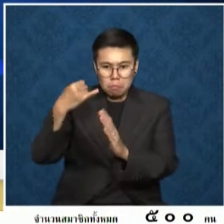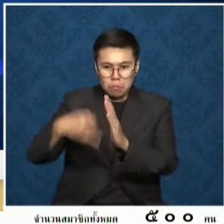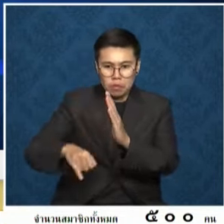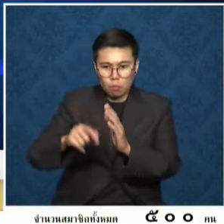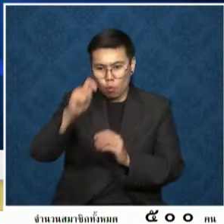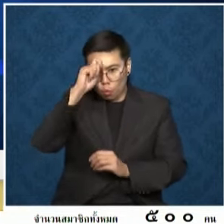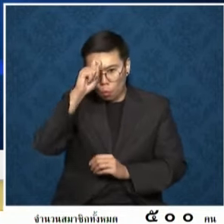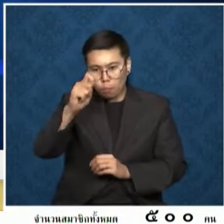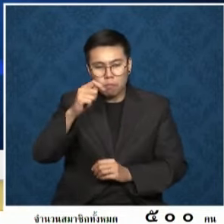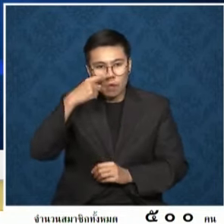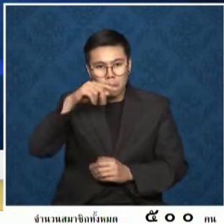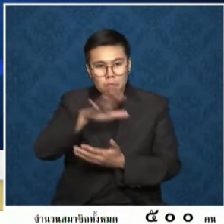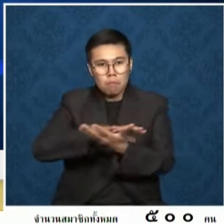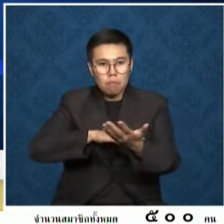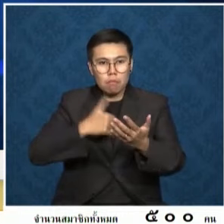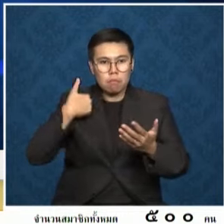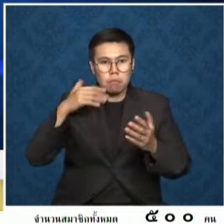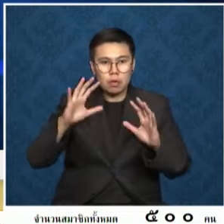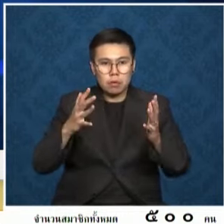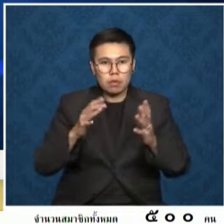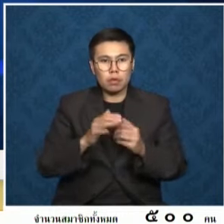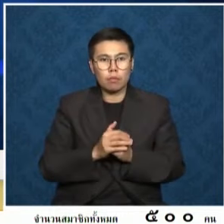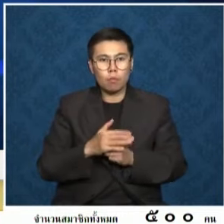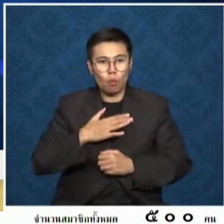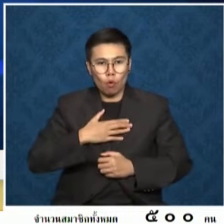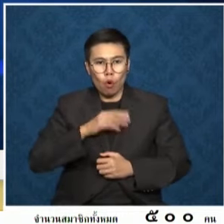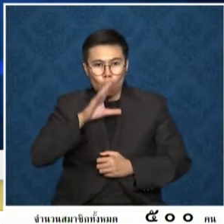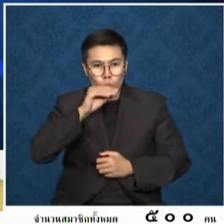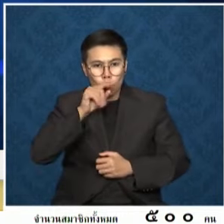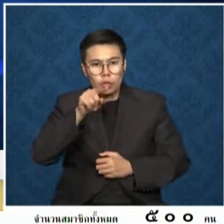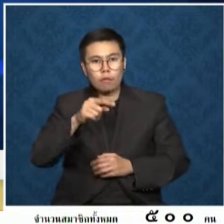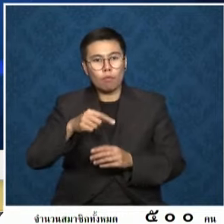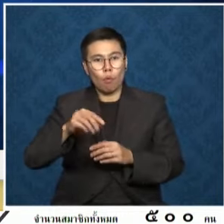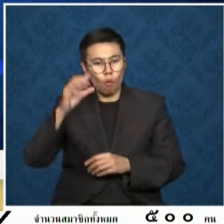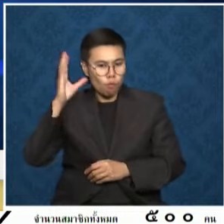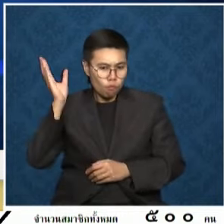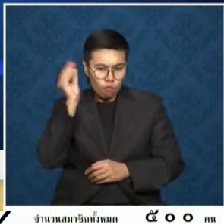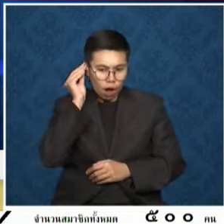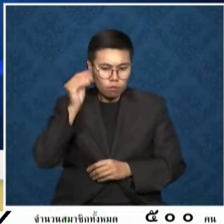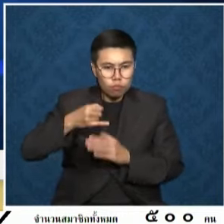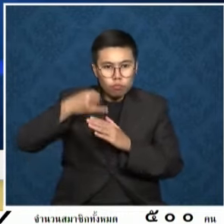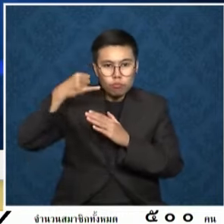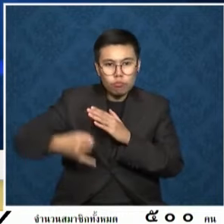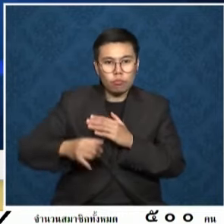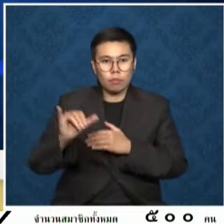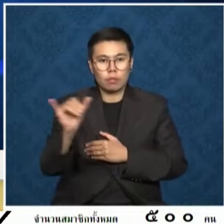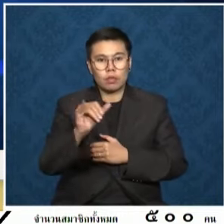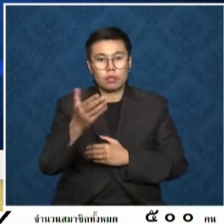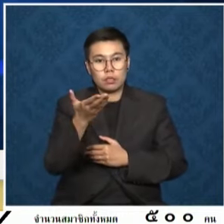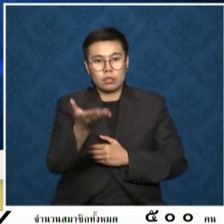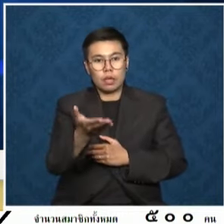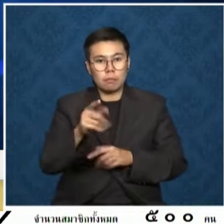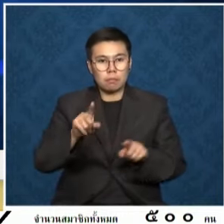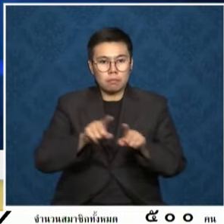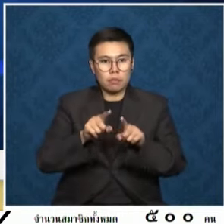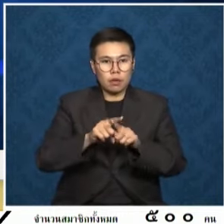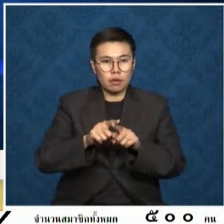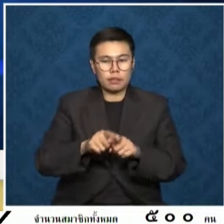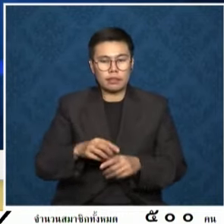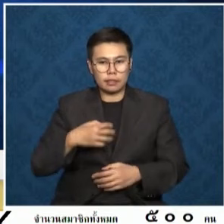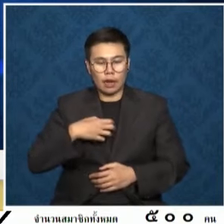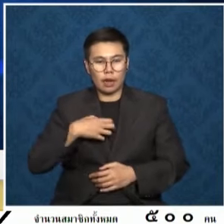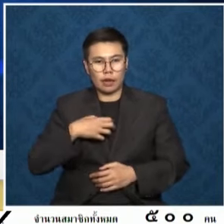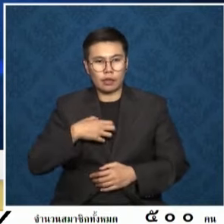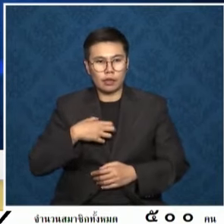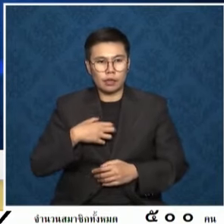บนี้ที่ผมพูดมาและอยู่ในยติที่ท่านฟังไม่จบเนี่ย พราะว่าท่านกำลังปลุกปั่นให้สถานการณ์มันร้าย